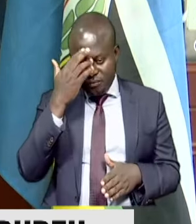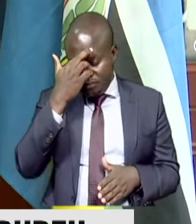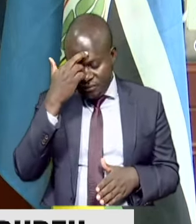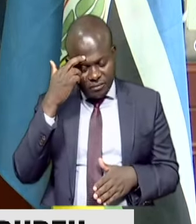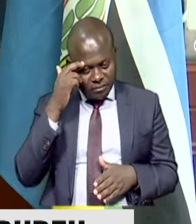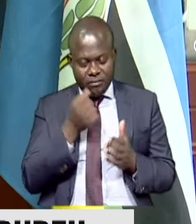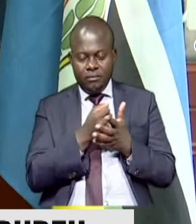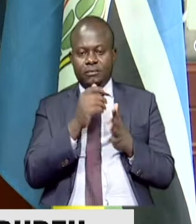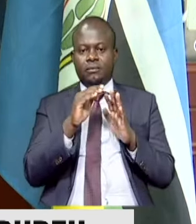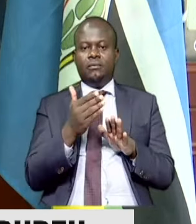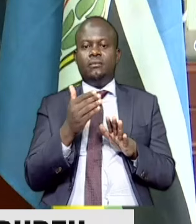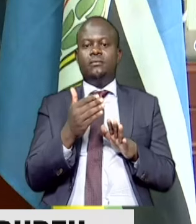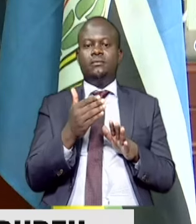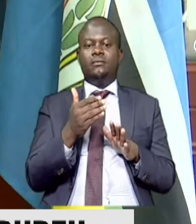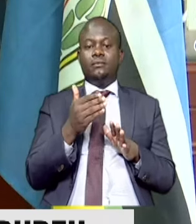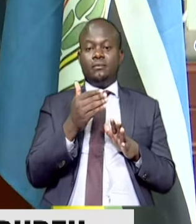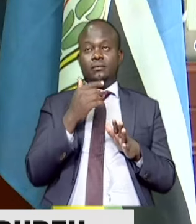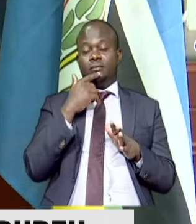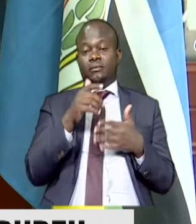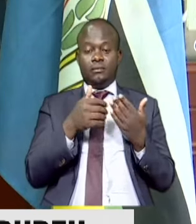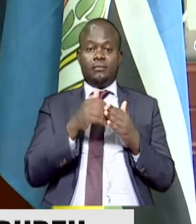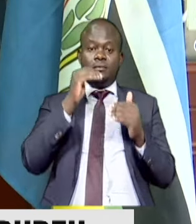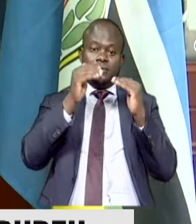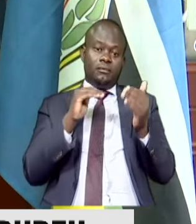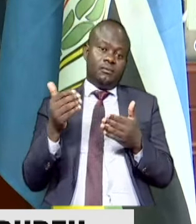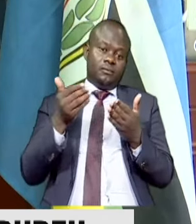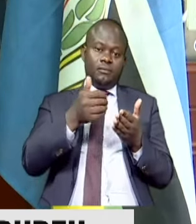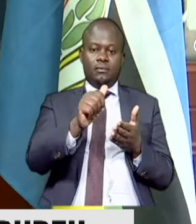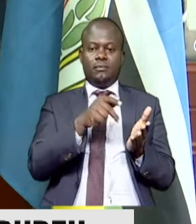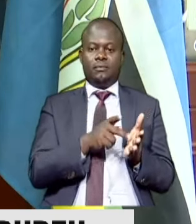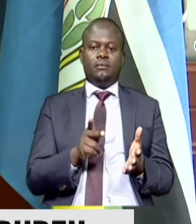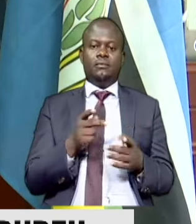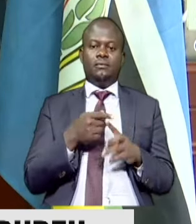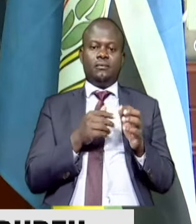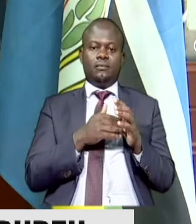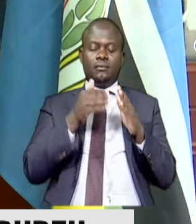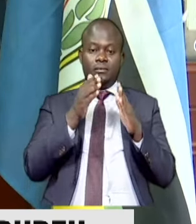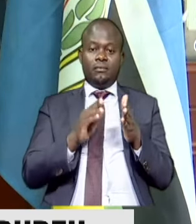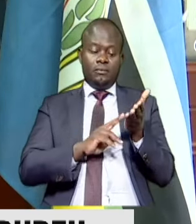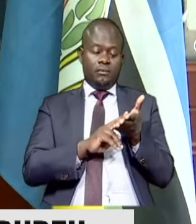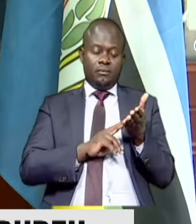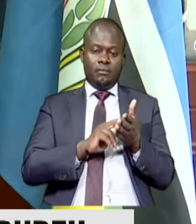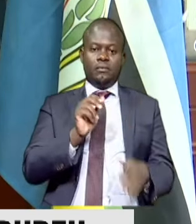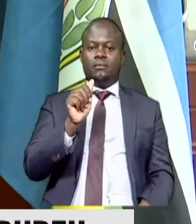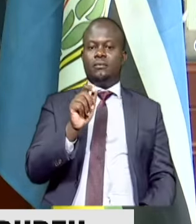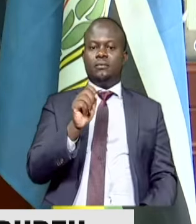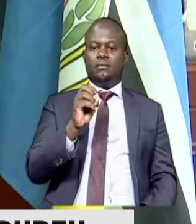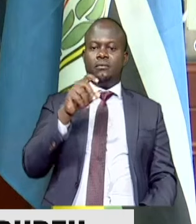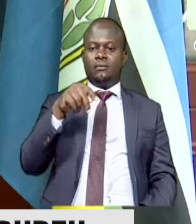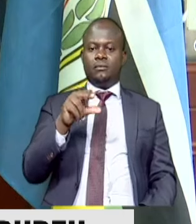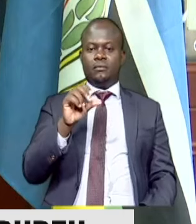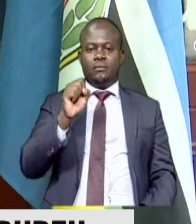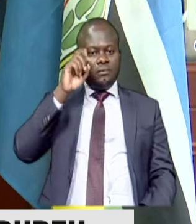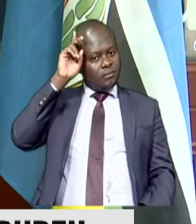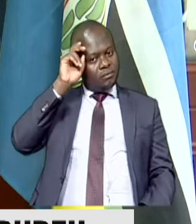n'uburyo yapfuye rero inzego zazanye umurambo nizo zishyura ariko umuntu ashobora no gukoresha autopsie ku bwende bwe akeka